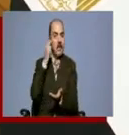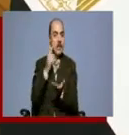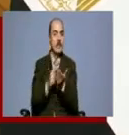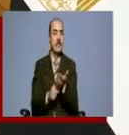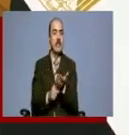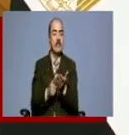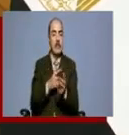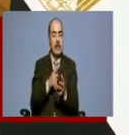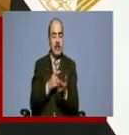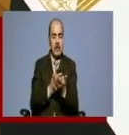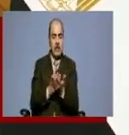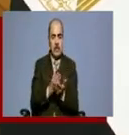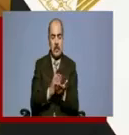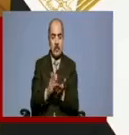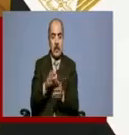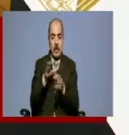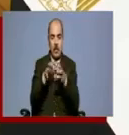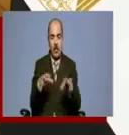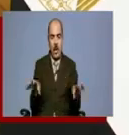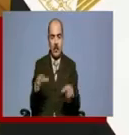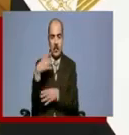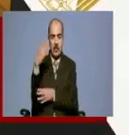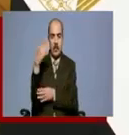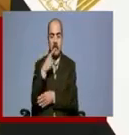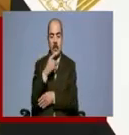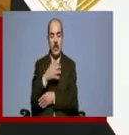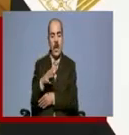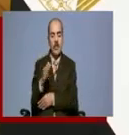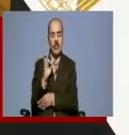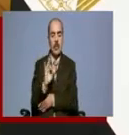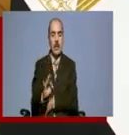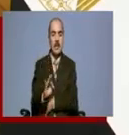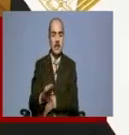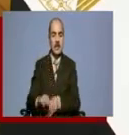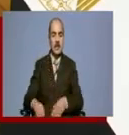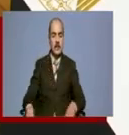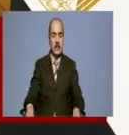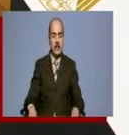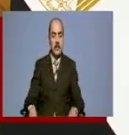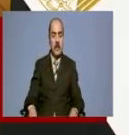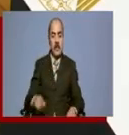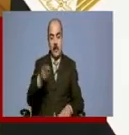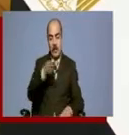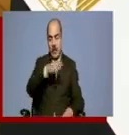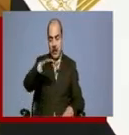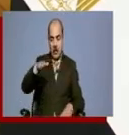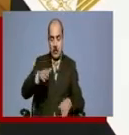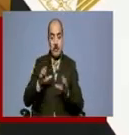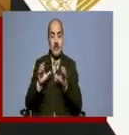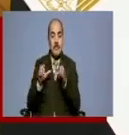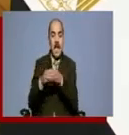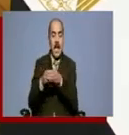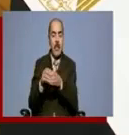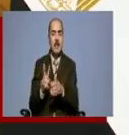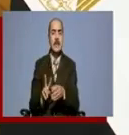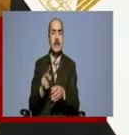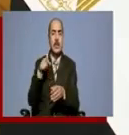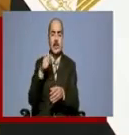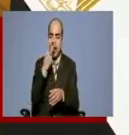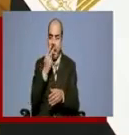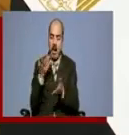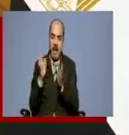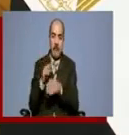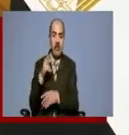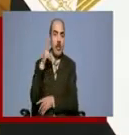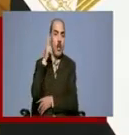بدايه للوصول للنظره السليمه وده اللي هيخلينا زي ما احنا يعني كنا بندردش قبل الهواء حوالين احنا نعمل ايه برض عشان